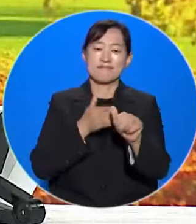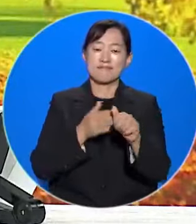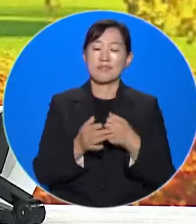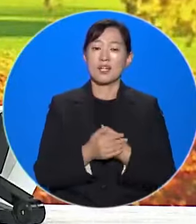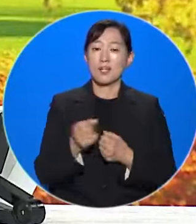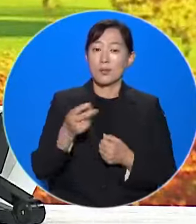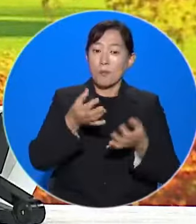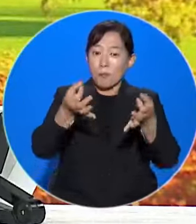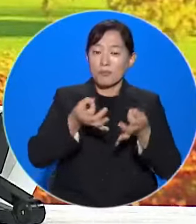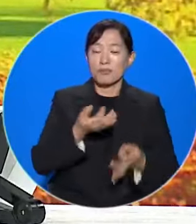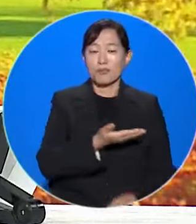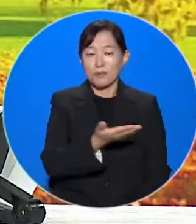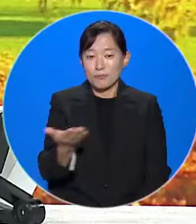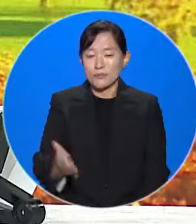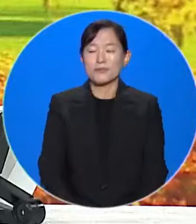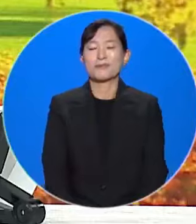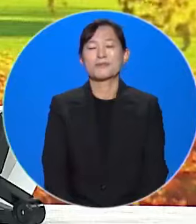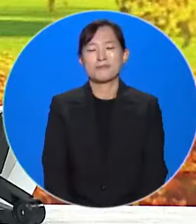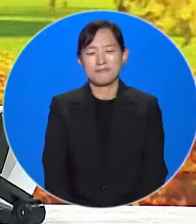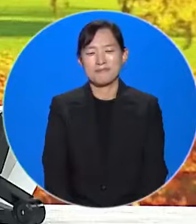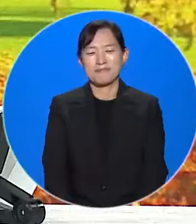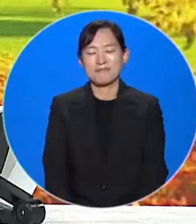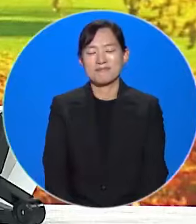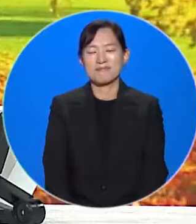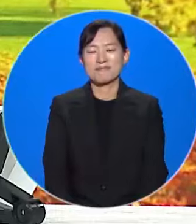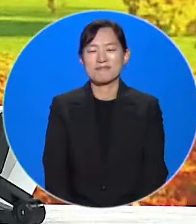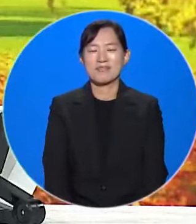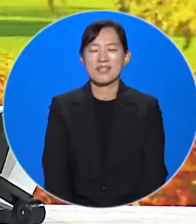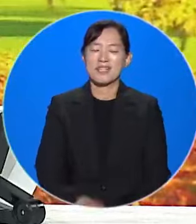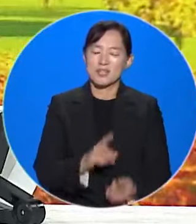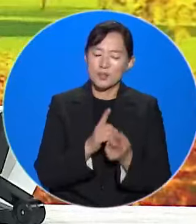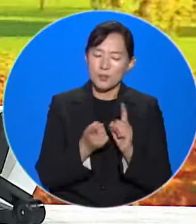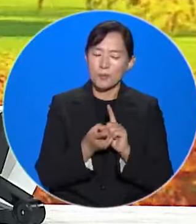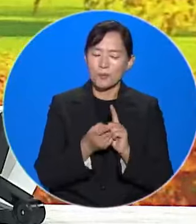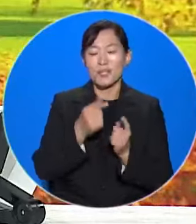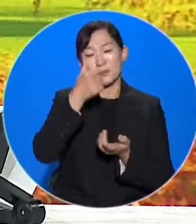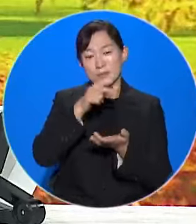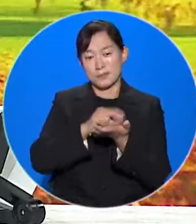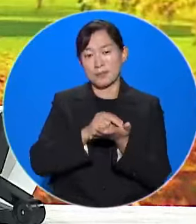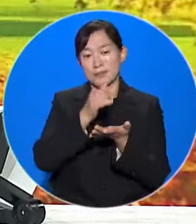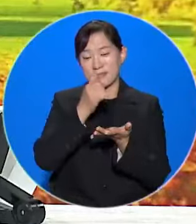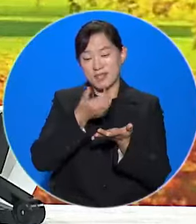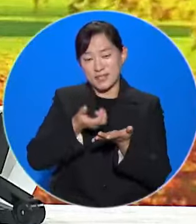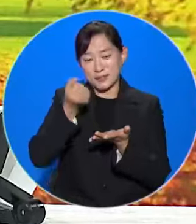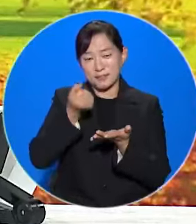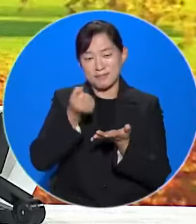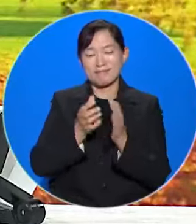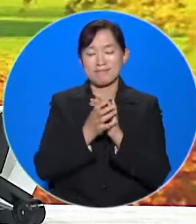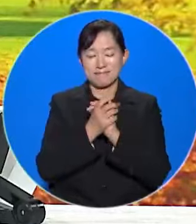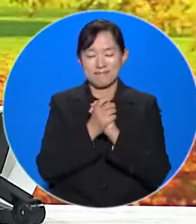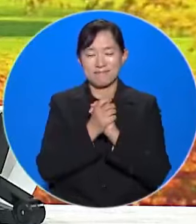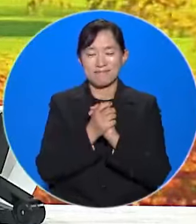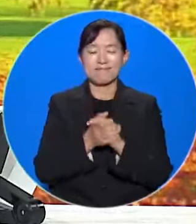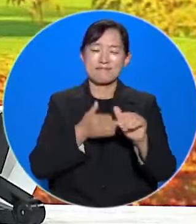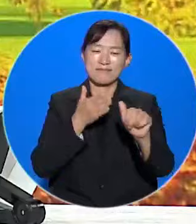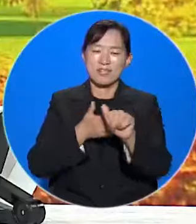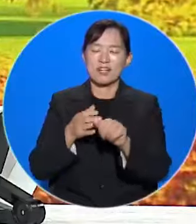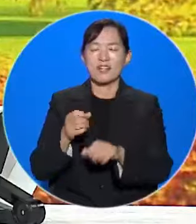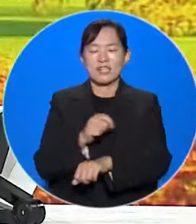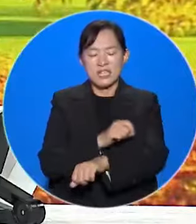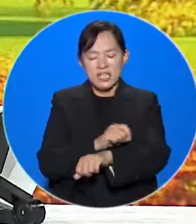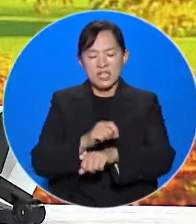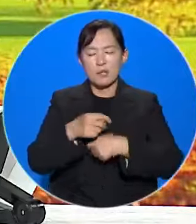시청자분들 또 이 시간 함께 기도하는 우리 시청자분들도 서로의 기도 제목을 가지고 같이 기도하면 좋을 것 같고요. 특별히 병상에 있는